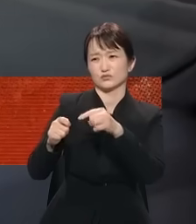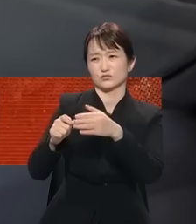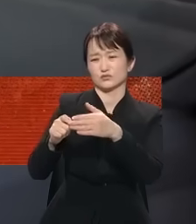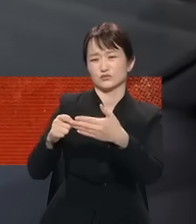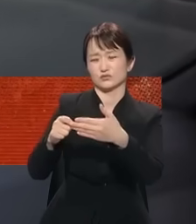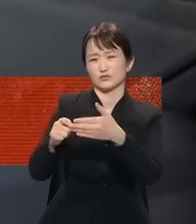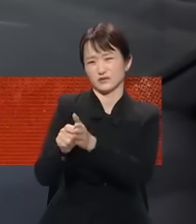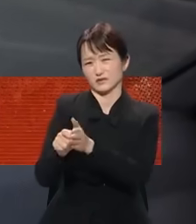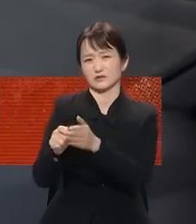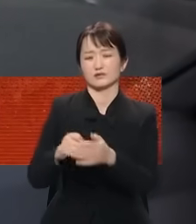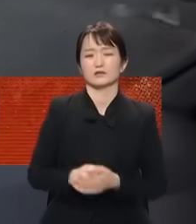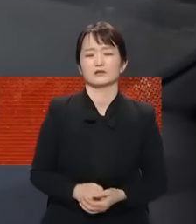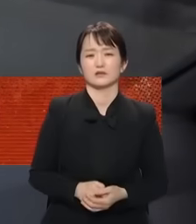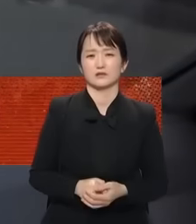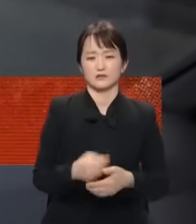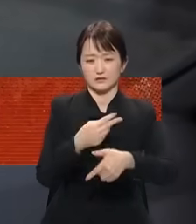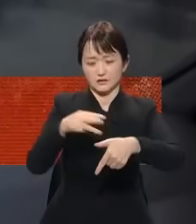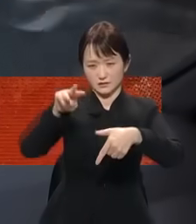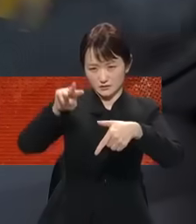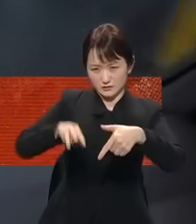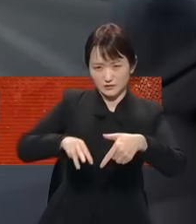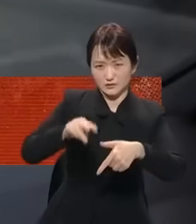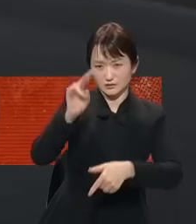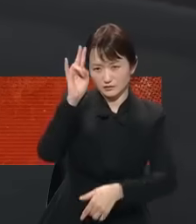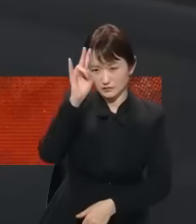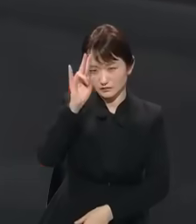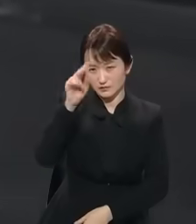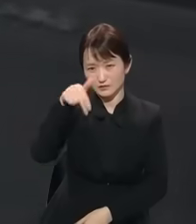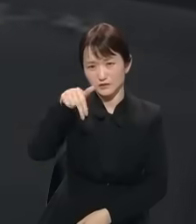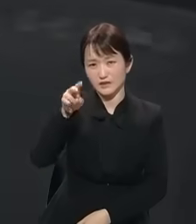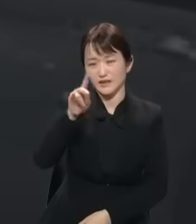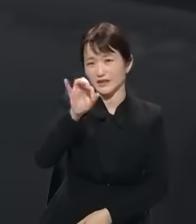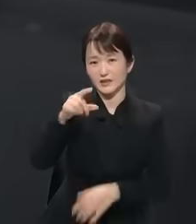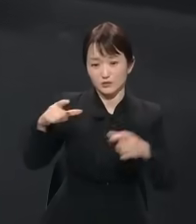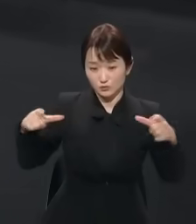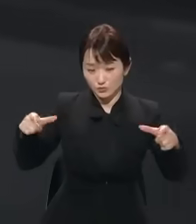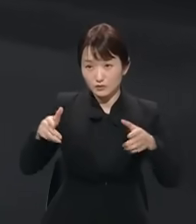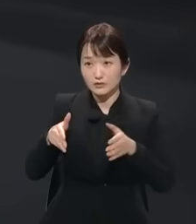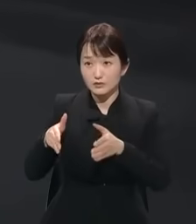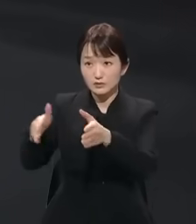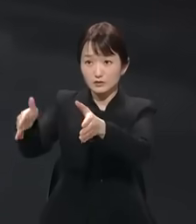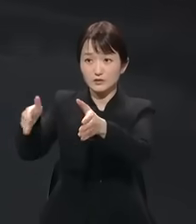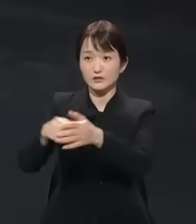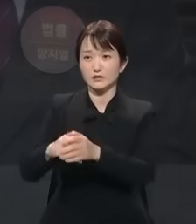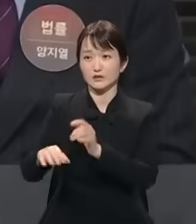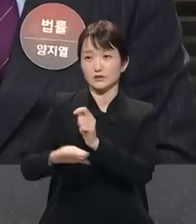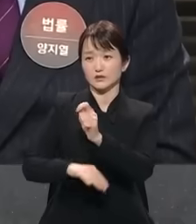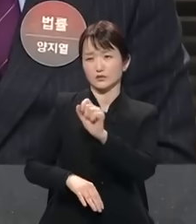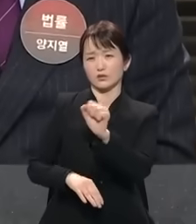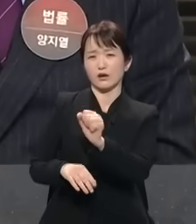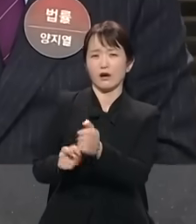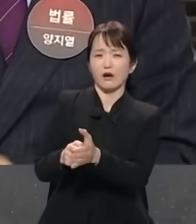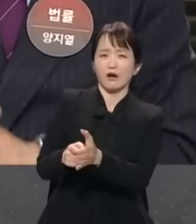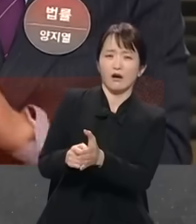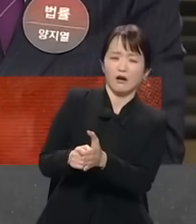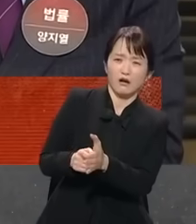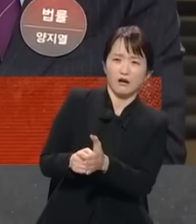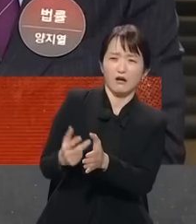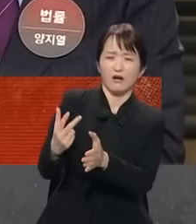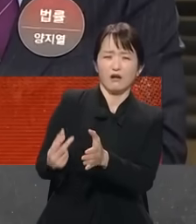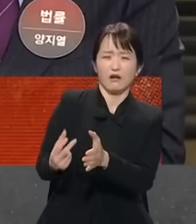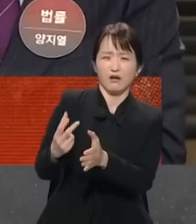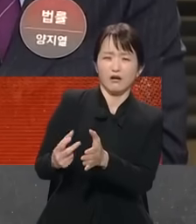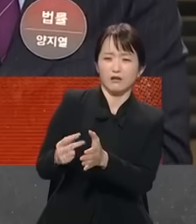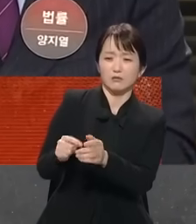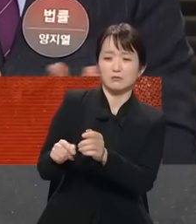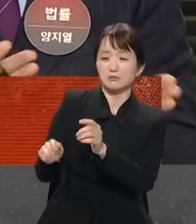지난 11일 인천 계양구의 한 도로라고 하는데 지금 말씀하신 것처럼 이 택시 기사분이 많이 급하셨나 봐요. 예. 오른쪽으로 가서